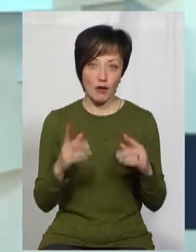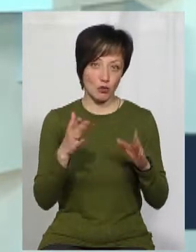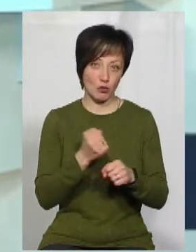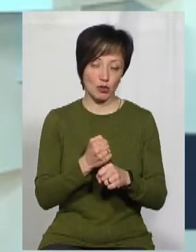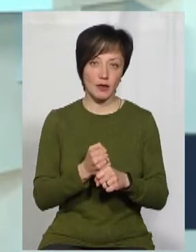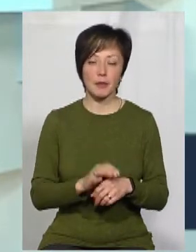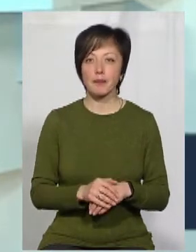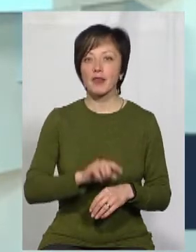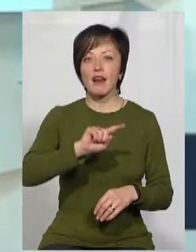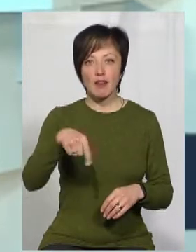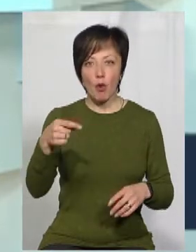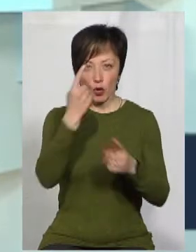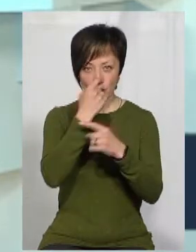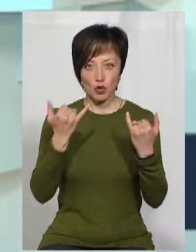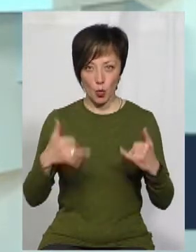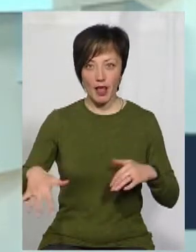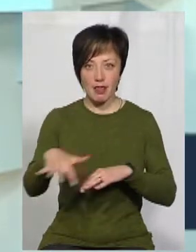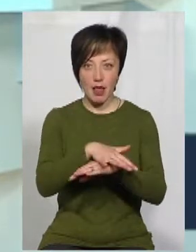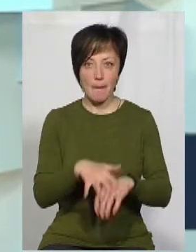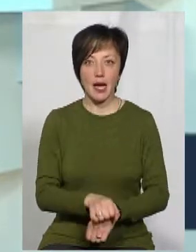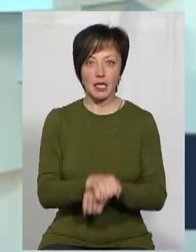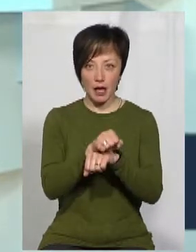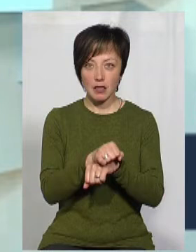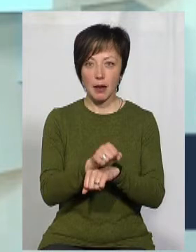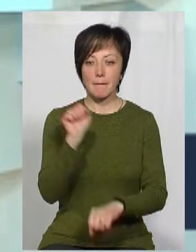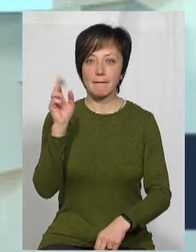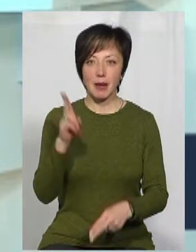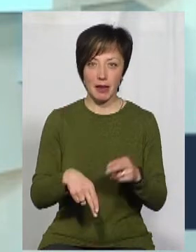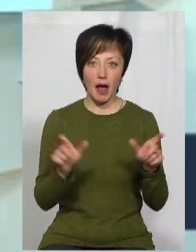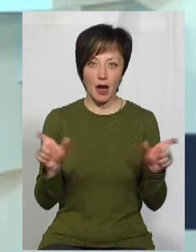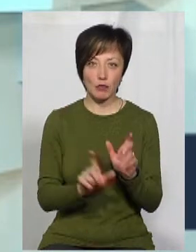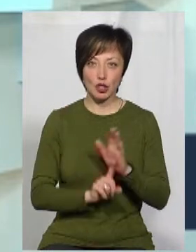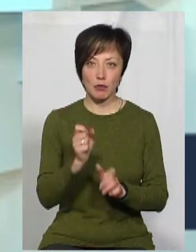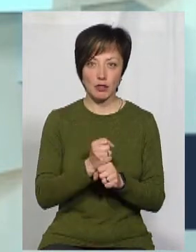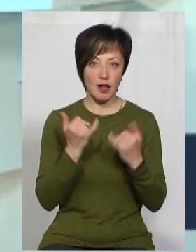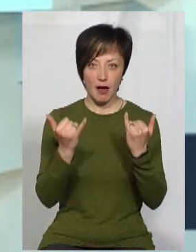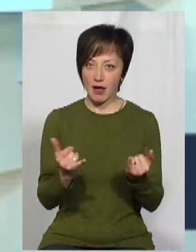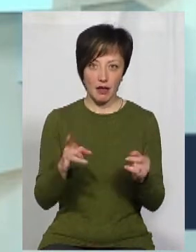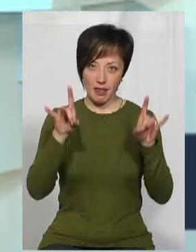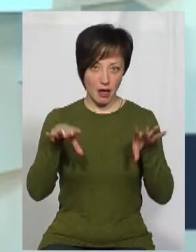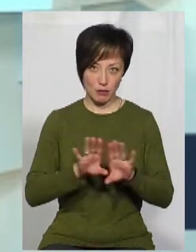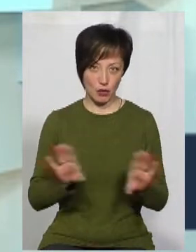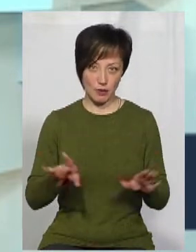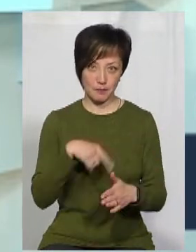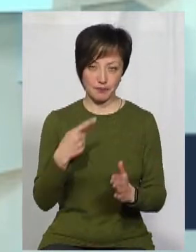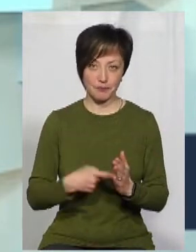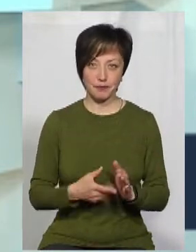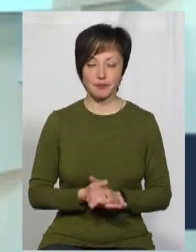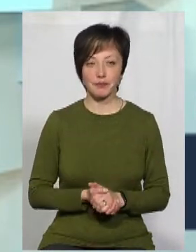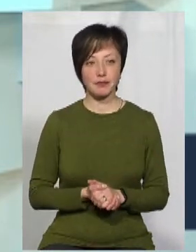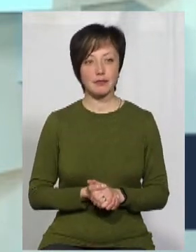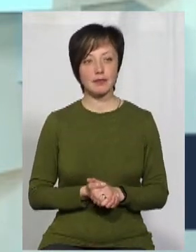працювати. Тобто вимоги, озвучені сьогодні на Майдані підприємцями, так, припинити карантин, почати працювати, для вас не були несподіваними? Ну,